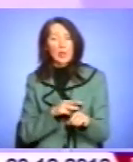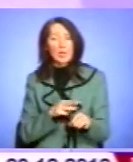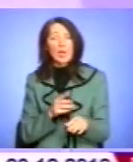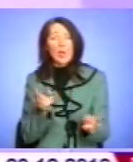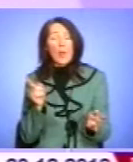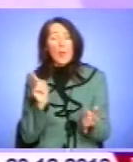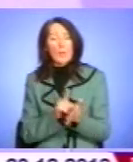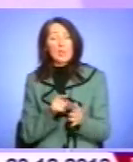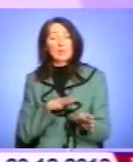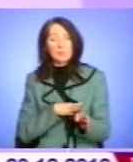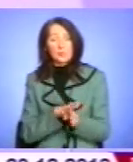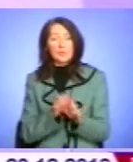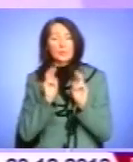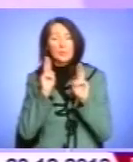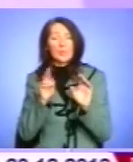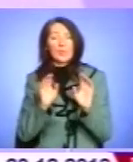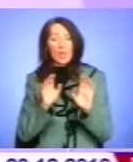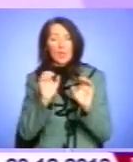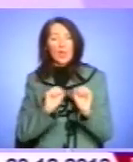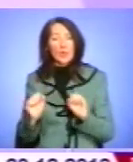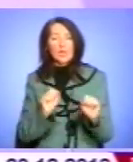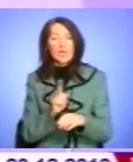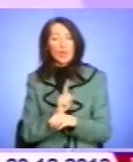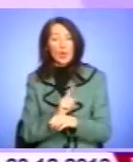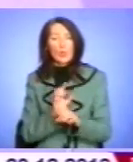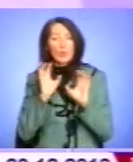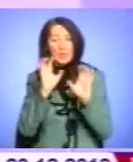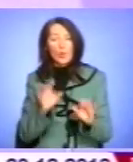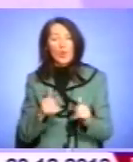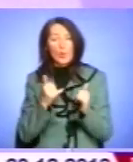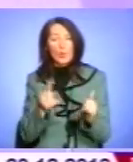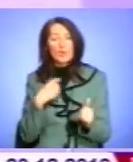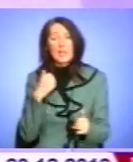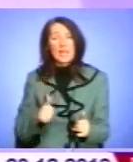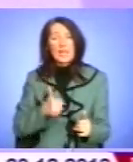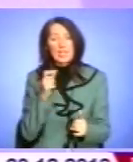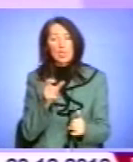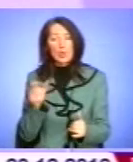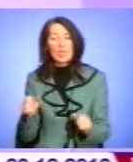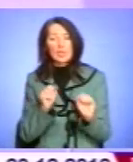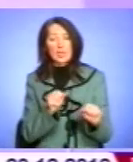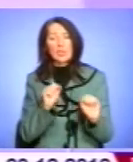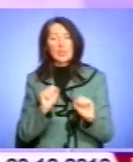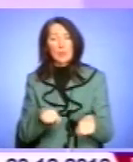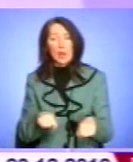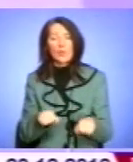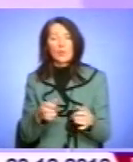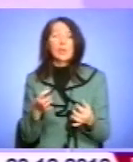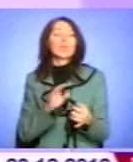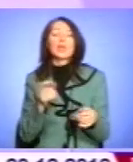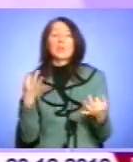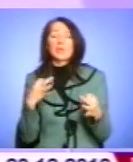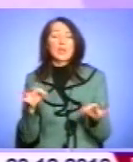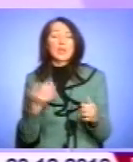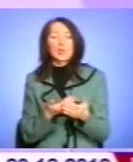неупередженості та дотримання норм закону, поваги до гідності особи, захисту її прав, незалежно від соціального походження,